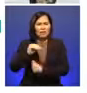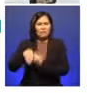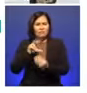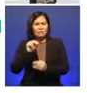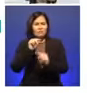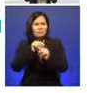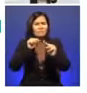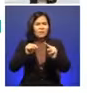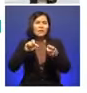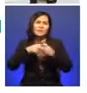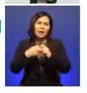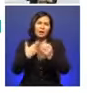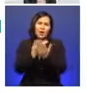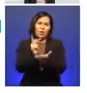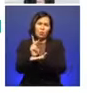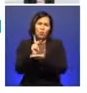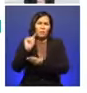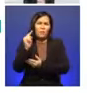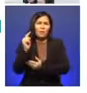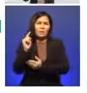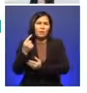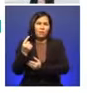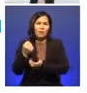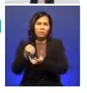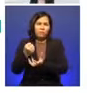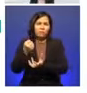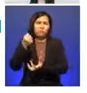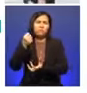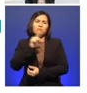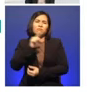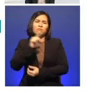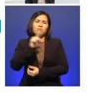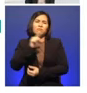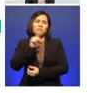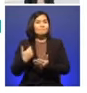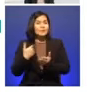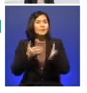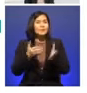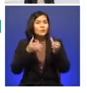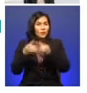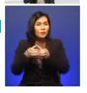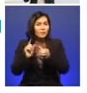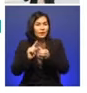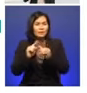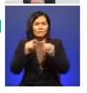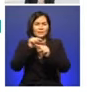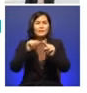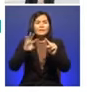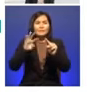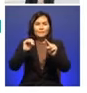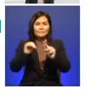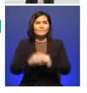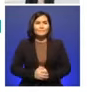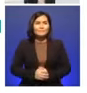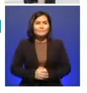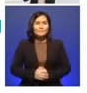กใจว่าทำไมเขาถึงเป็นหนี้สะสมขึ้นเรื่อยๆนะครับแล้วก็กลุ่มถัดมาก็ประมาณ 40% ซึ่งก็หนักมากเลยนะครับภาพต่อไปครับ